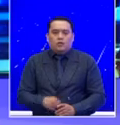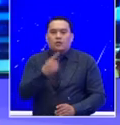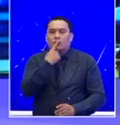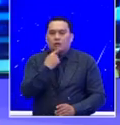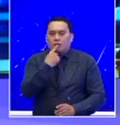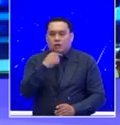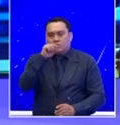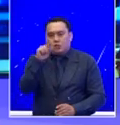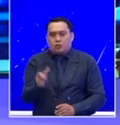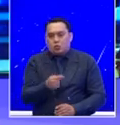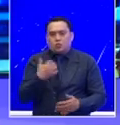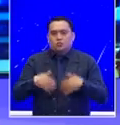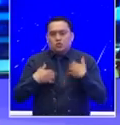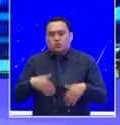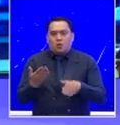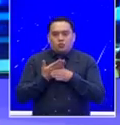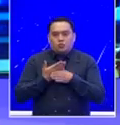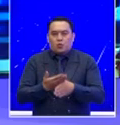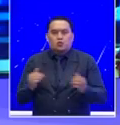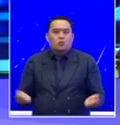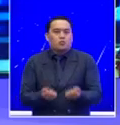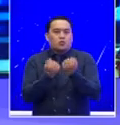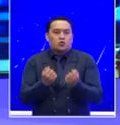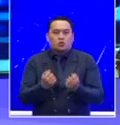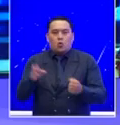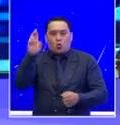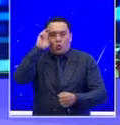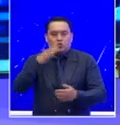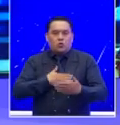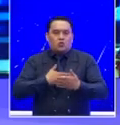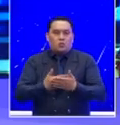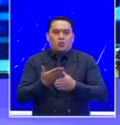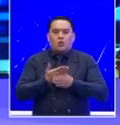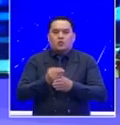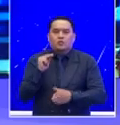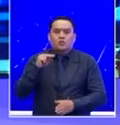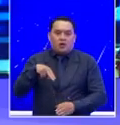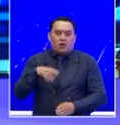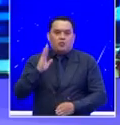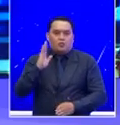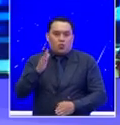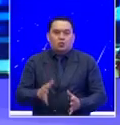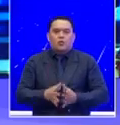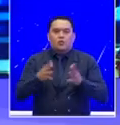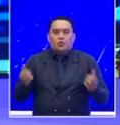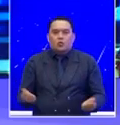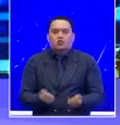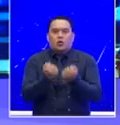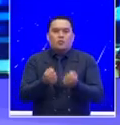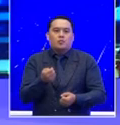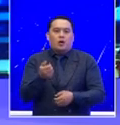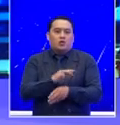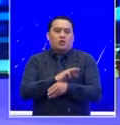Красный полумесяц спешит на помощь. Поддержка крупнейшего гуманитарного сообщества в период ЧП – большое подспорье как